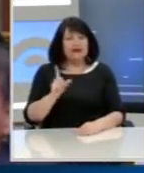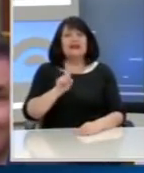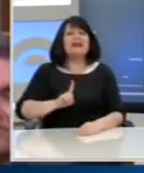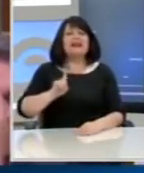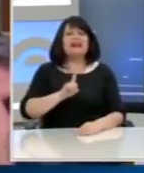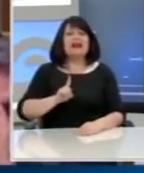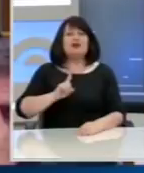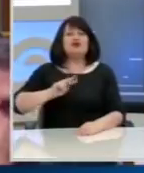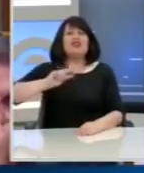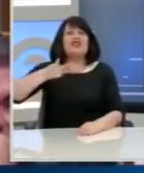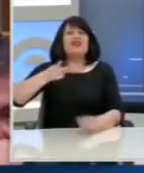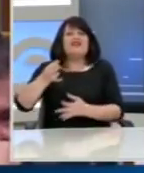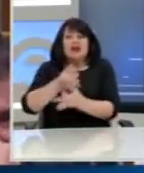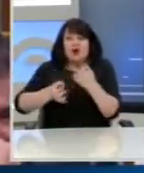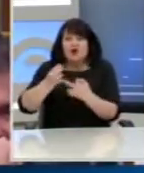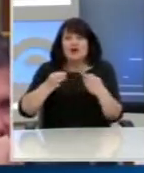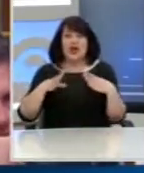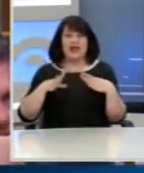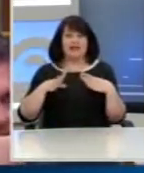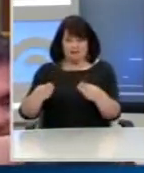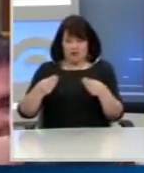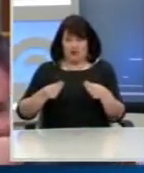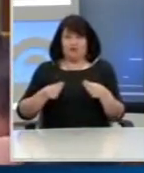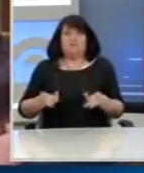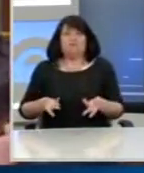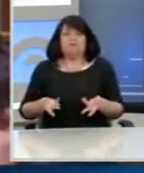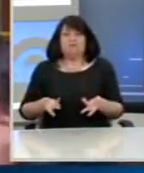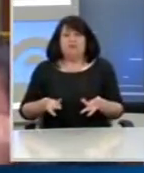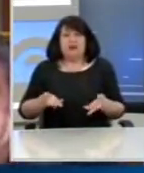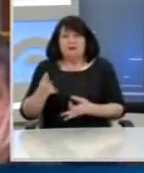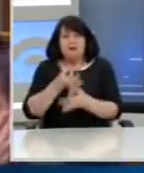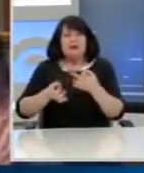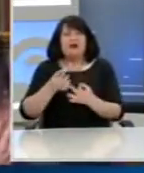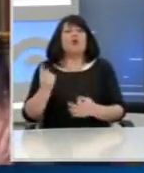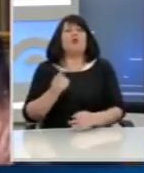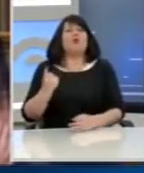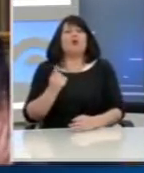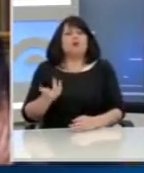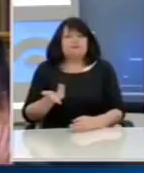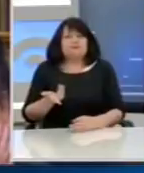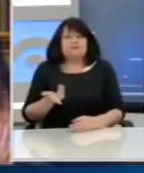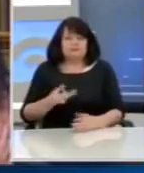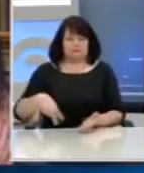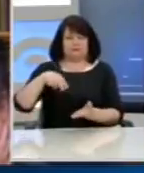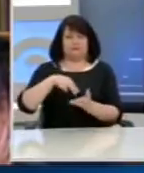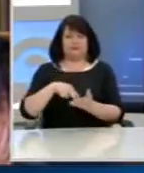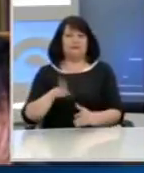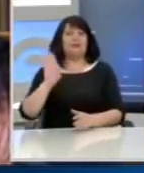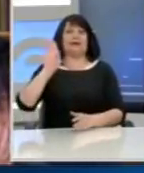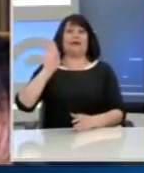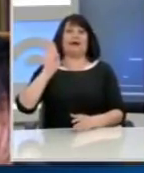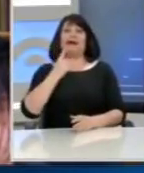έτοιμη δευτερολογία. Διότι συνήθως όταν σηκώνεται κάποιος να ζητήσει το λόγο